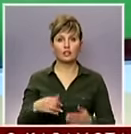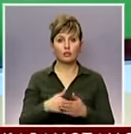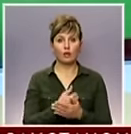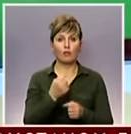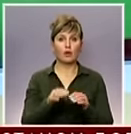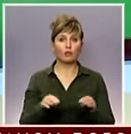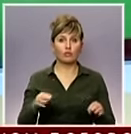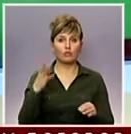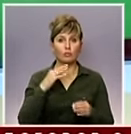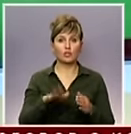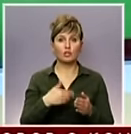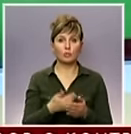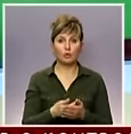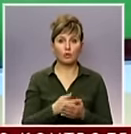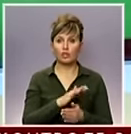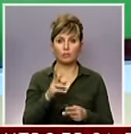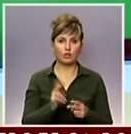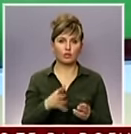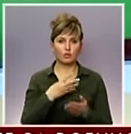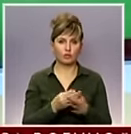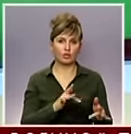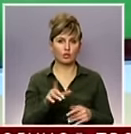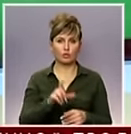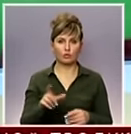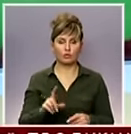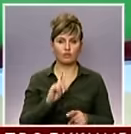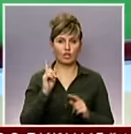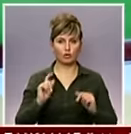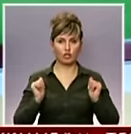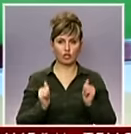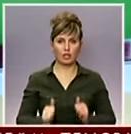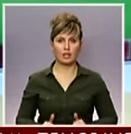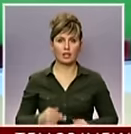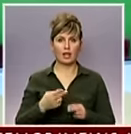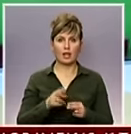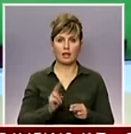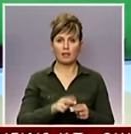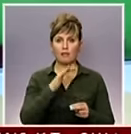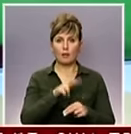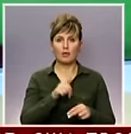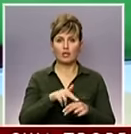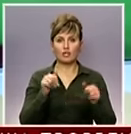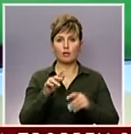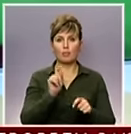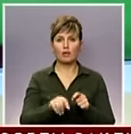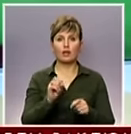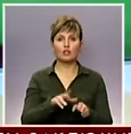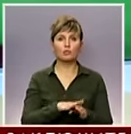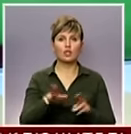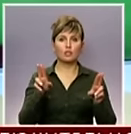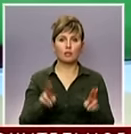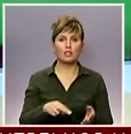И снова парковщики. В Алматы до сих пор не прекращают свою деятельность люди в зеленых жилетах. На этот раз полицейские решили проверить,